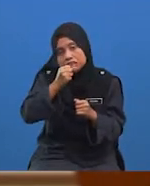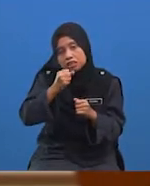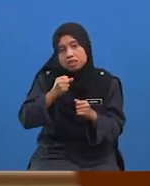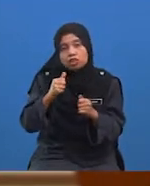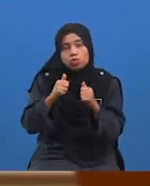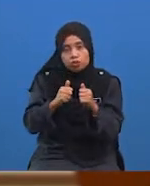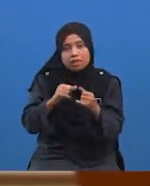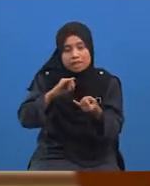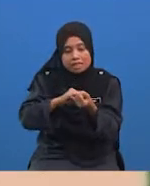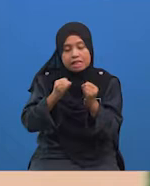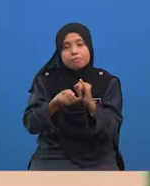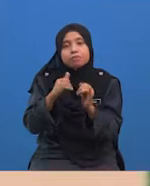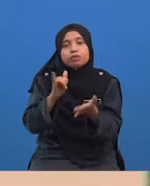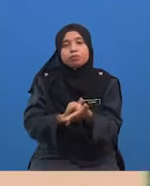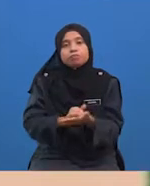iklim tersebut.